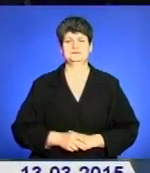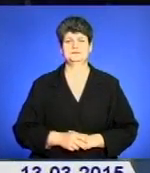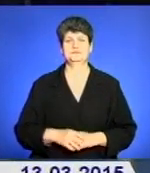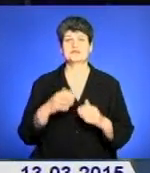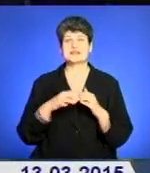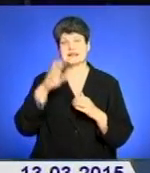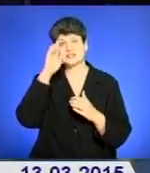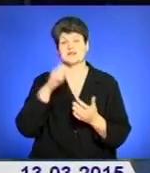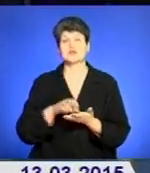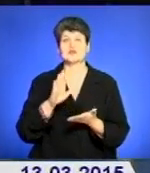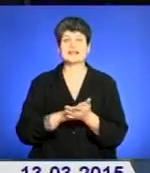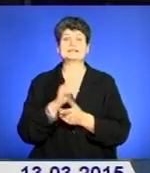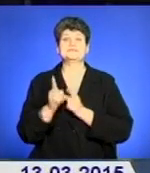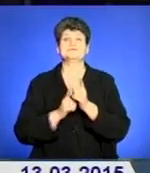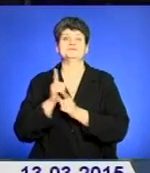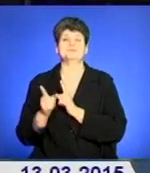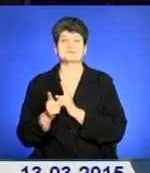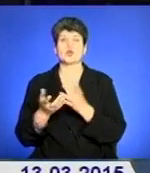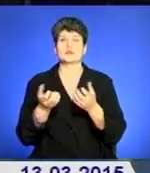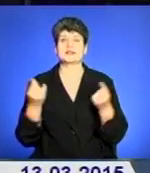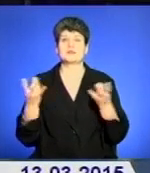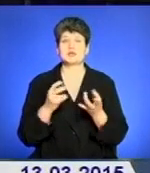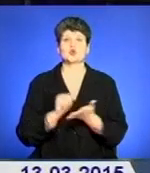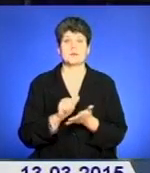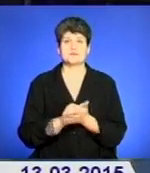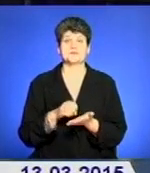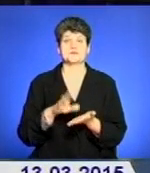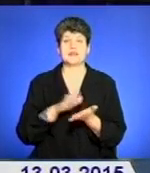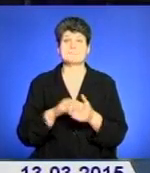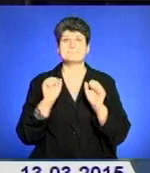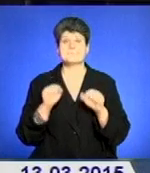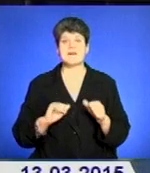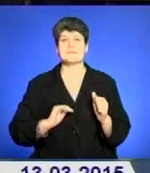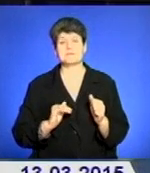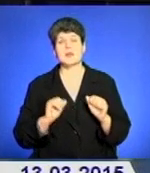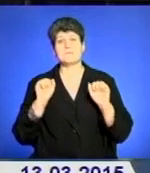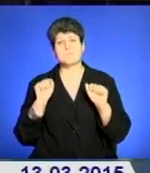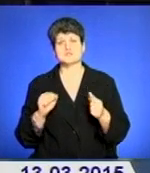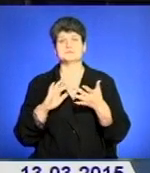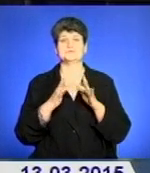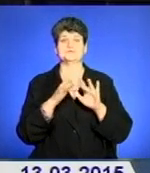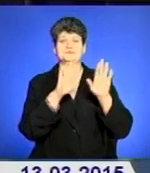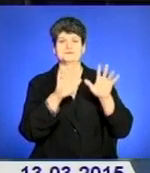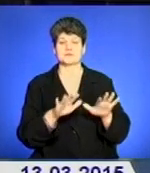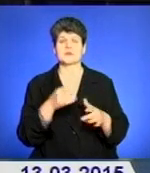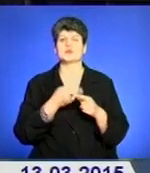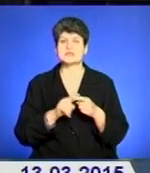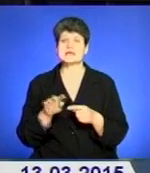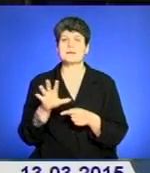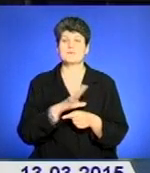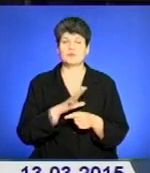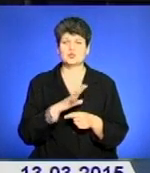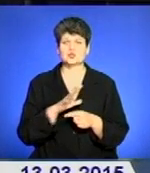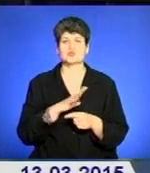Сферу державної реєстрації реформують. Отримати необхідні документи з реєстрації прав та бізнесу буде можливо в онлайні. Про це йшлося на брифінгу